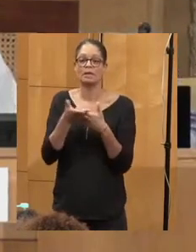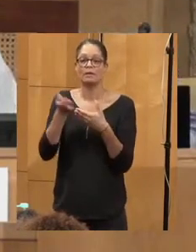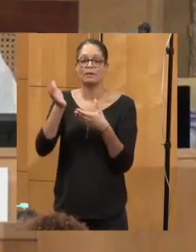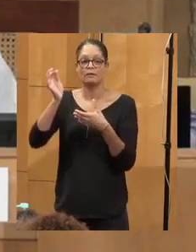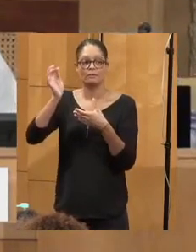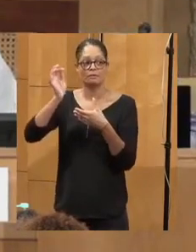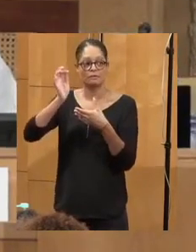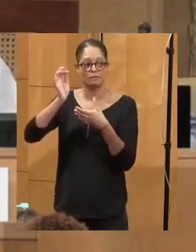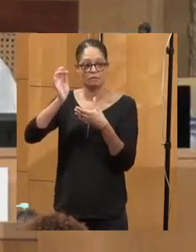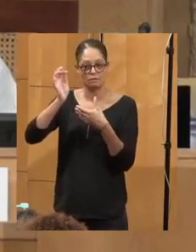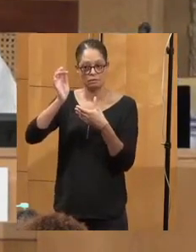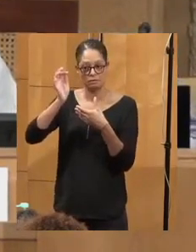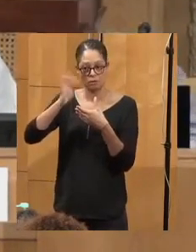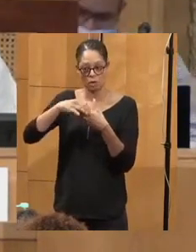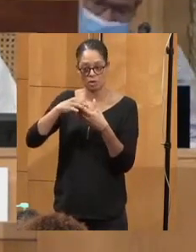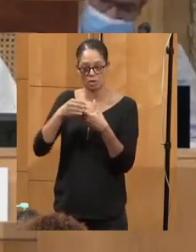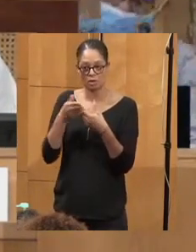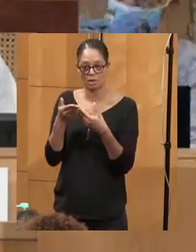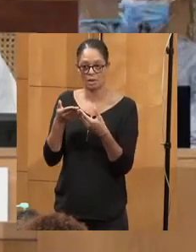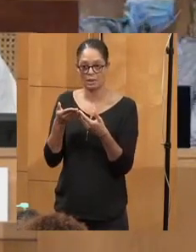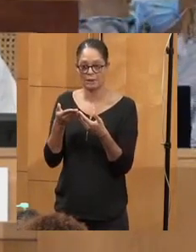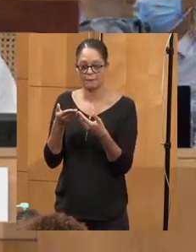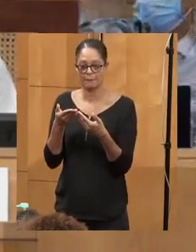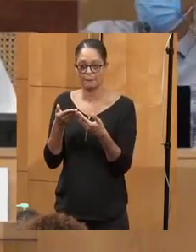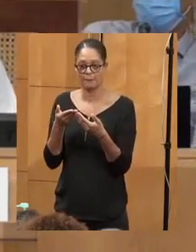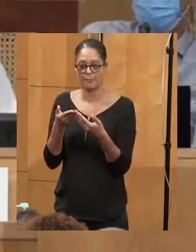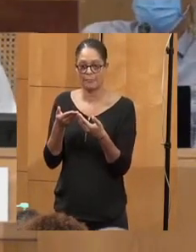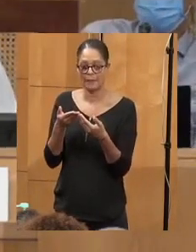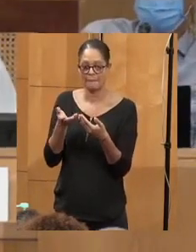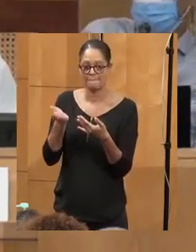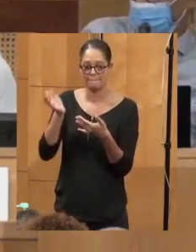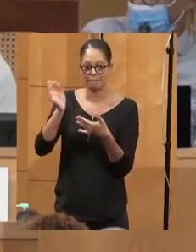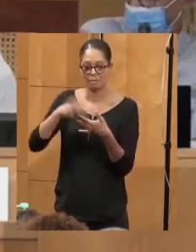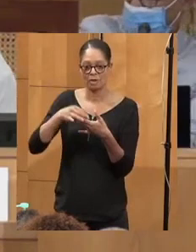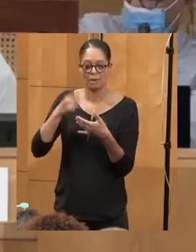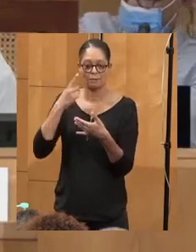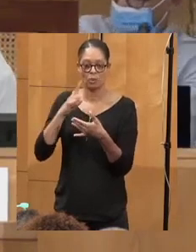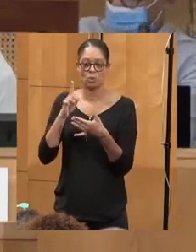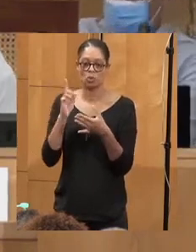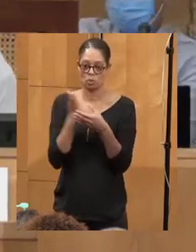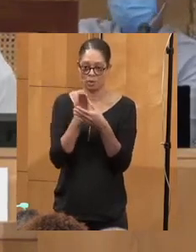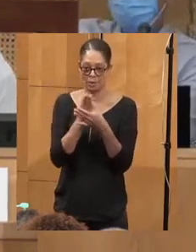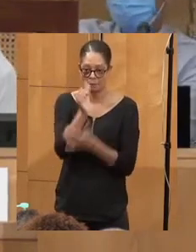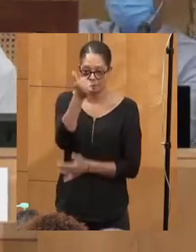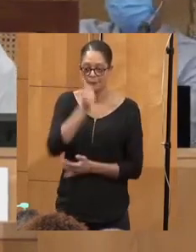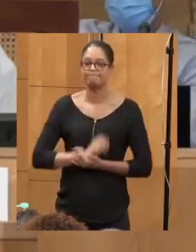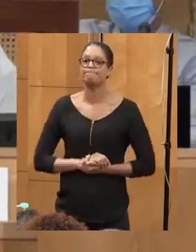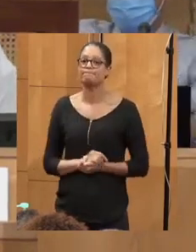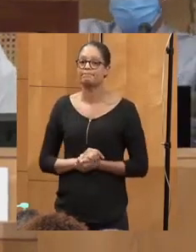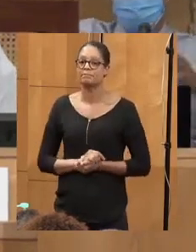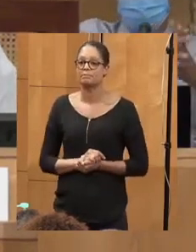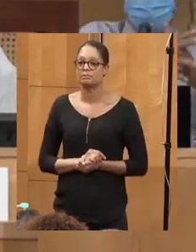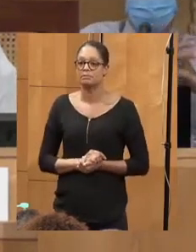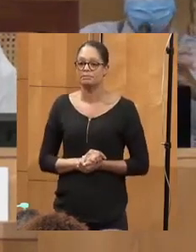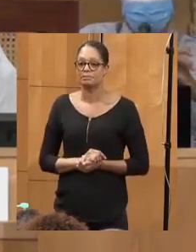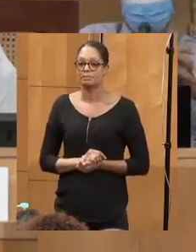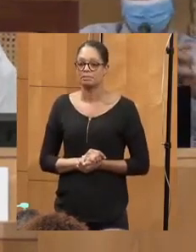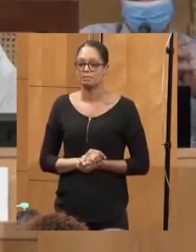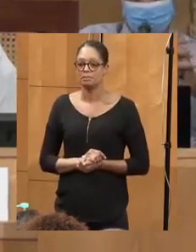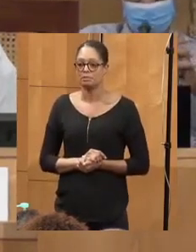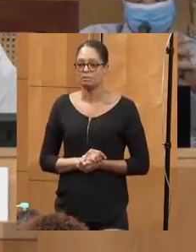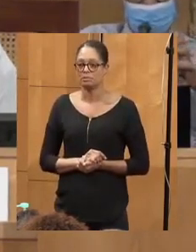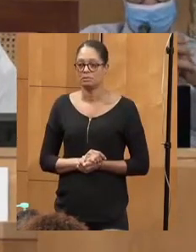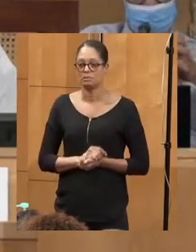vouloir procéder au vote pour le point numéro 1. Et je demande